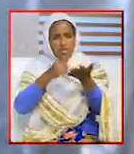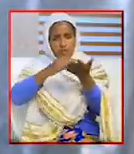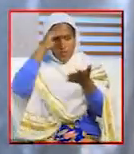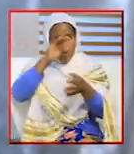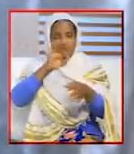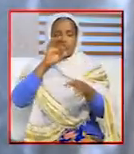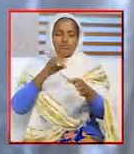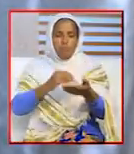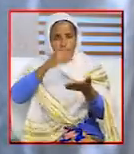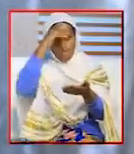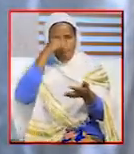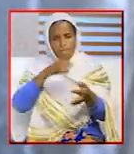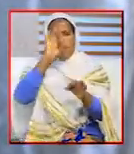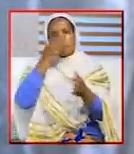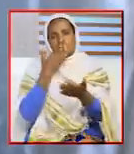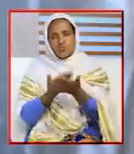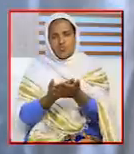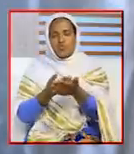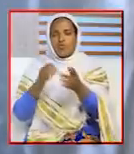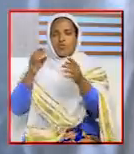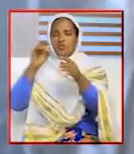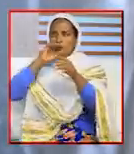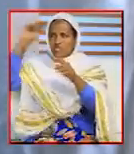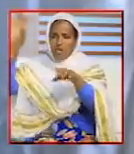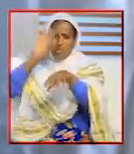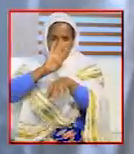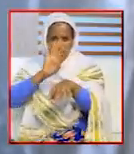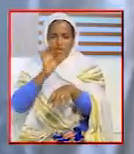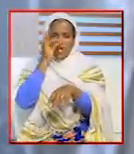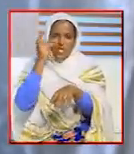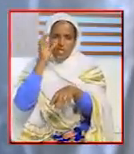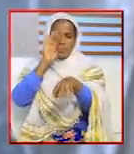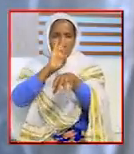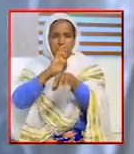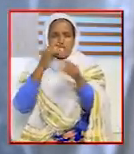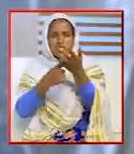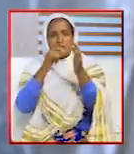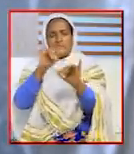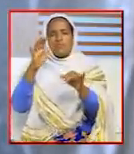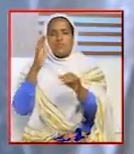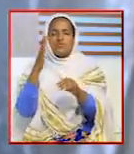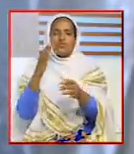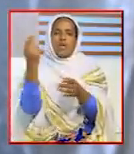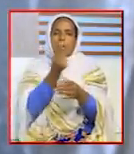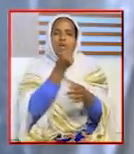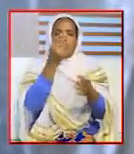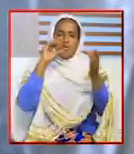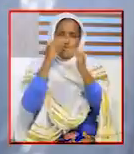ቢያገኙዋቸው ሊማሩባቸው። የምስራቅ አብያተ ክርስቲያናት፣ የህንድ ቤተክርስቲያን፣ ይህን የመሳሰሉ ጠቃሚ